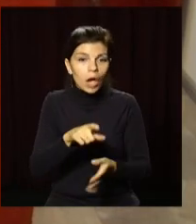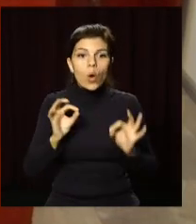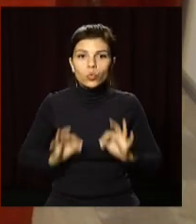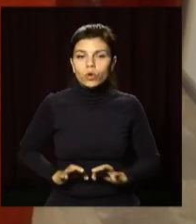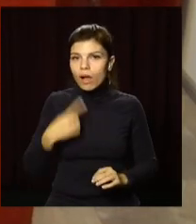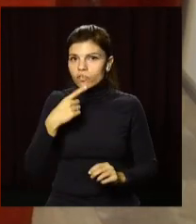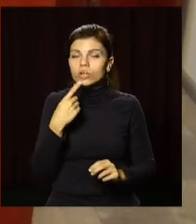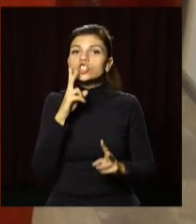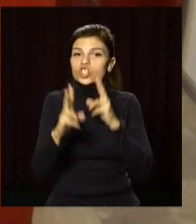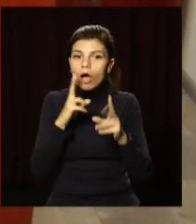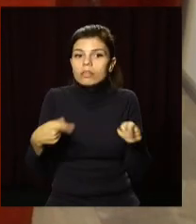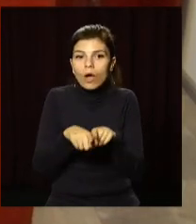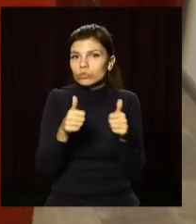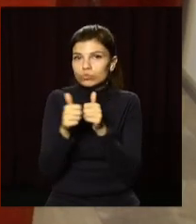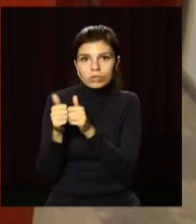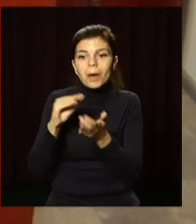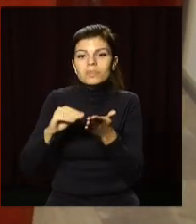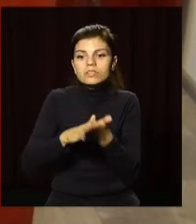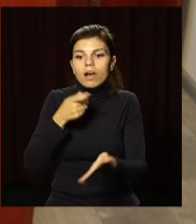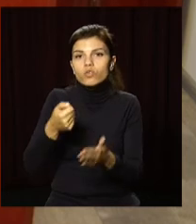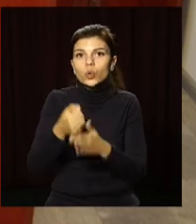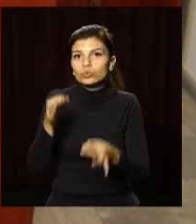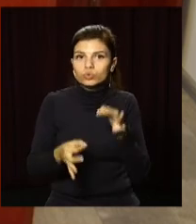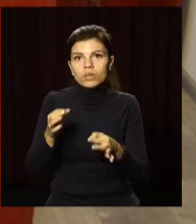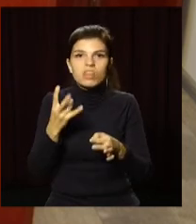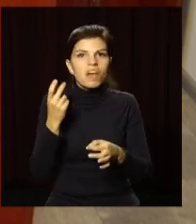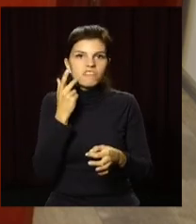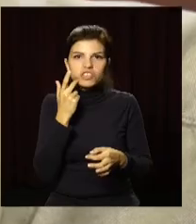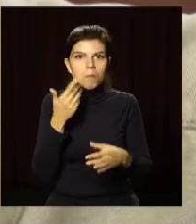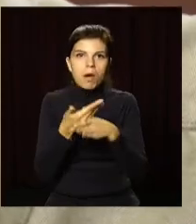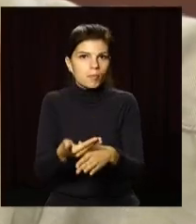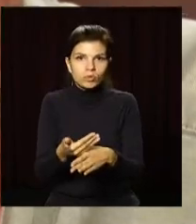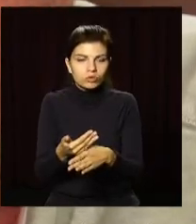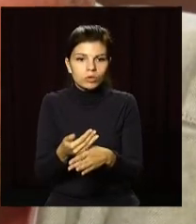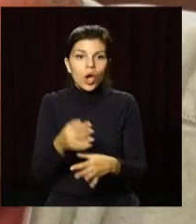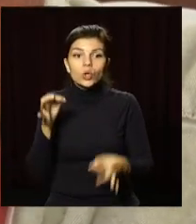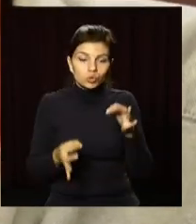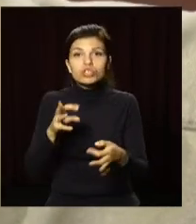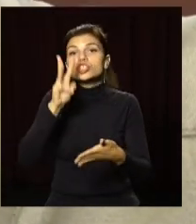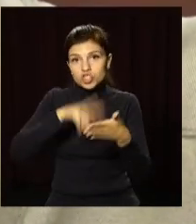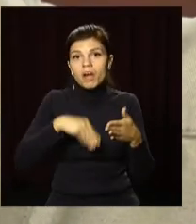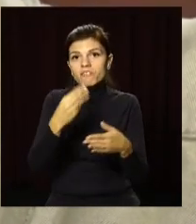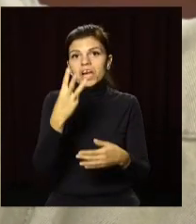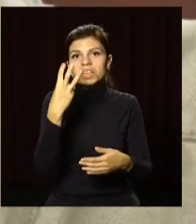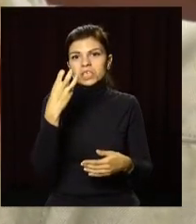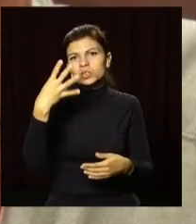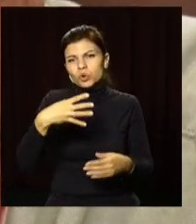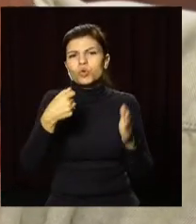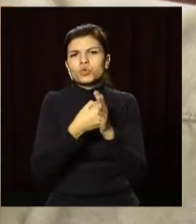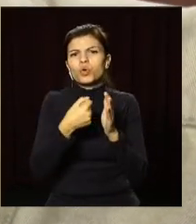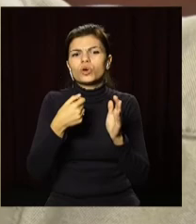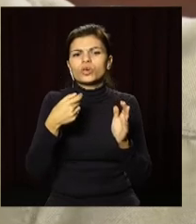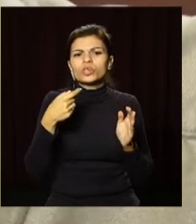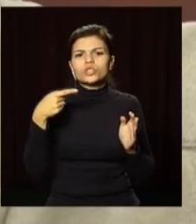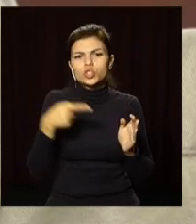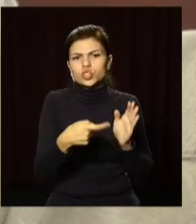запевняють, скаржитися на таких сусідів та писати заяву до суду не завжди ефективно. Суддя накладе штраф від 340 до